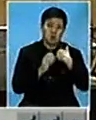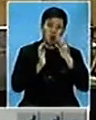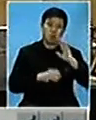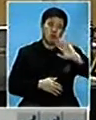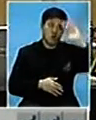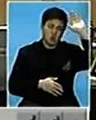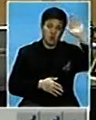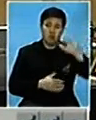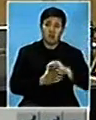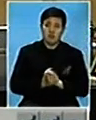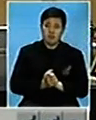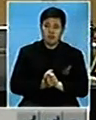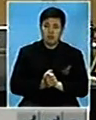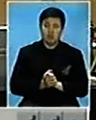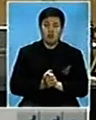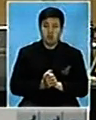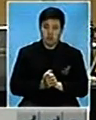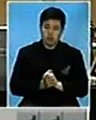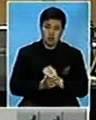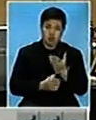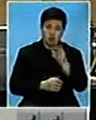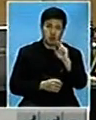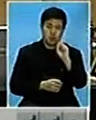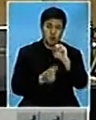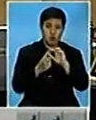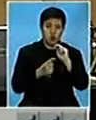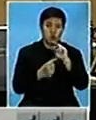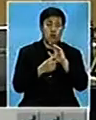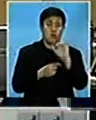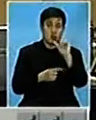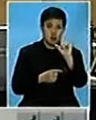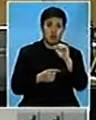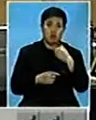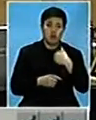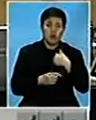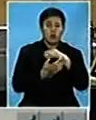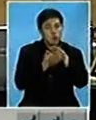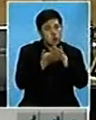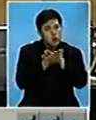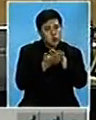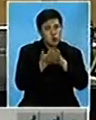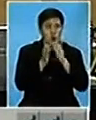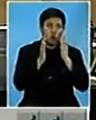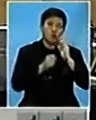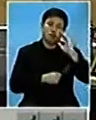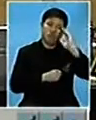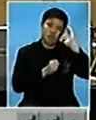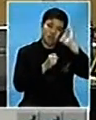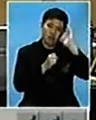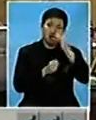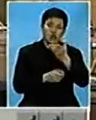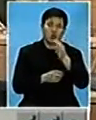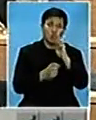แล้วครับเชิญท่านสุนัยครับ ท่านประธานครับผมสุนัยจุนพงศธรและขอประทานโทษท่านผู้อภิปรายน้องวัช